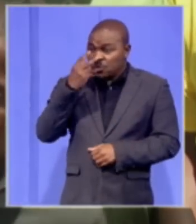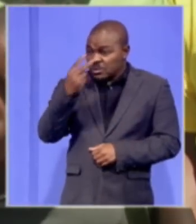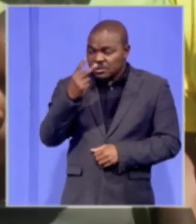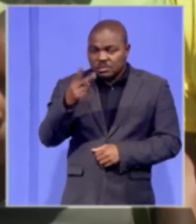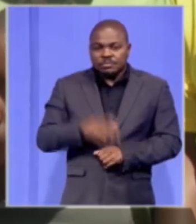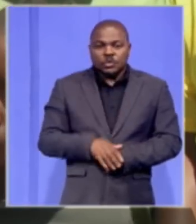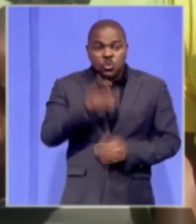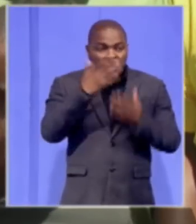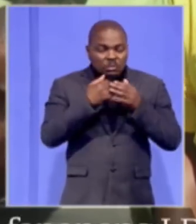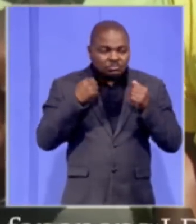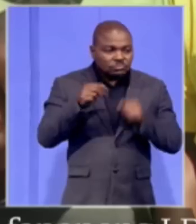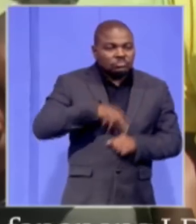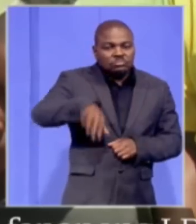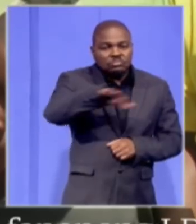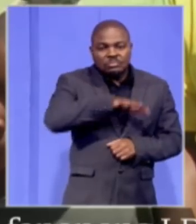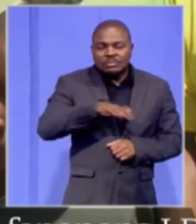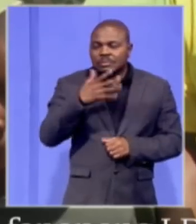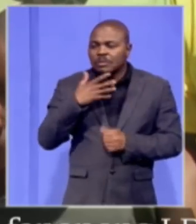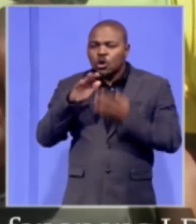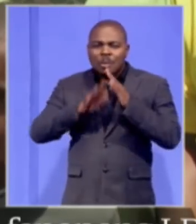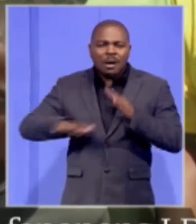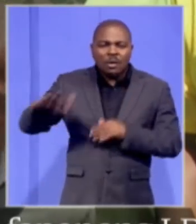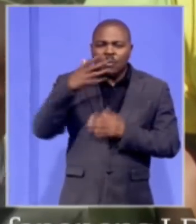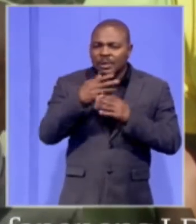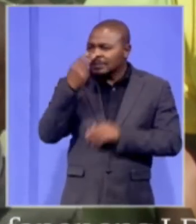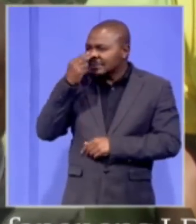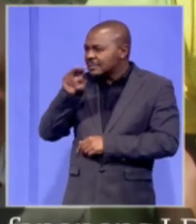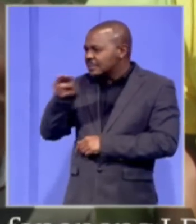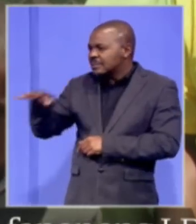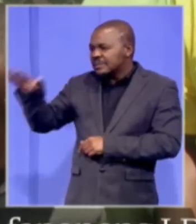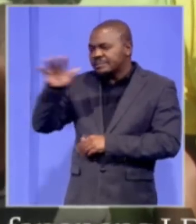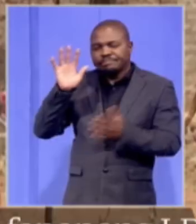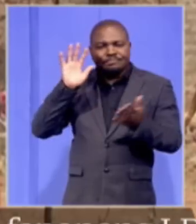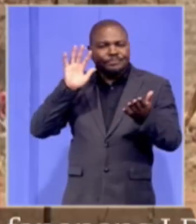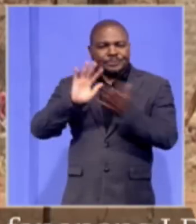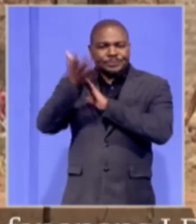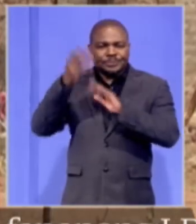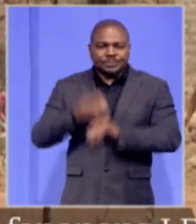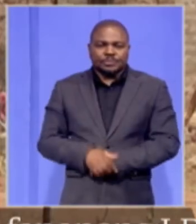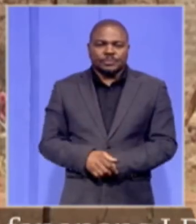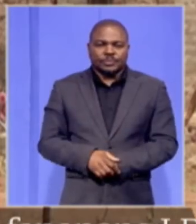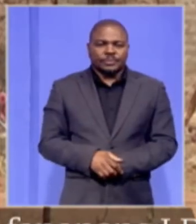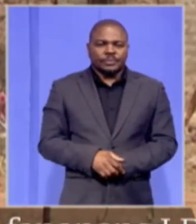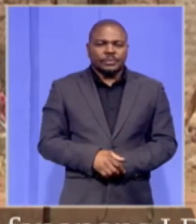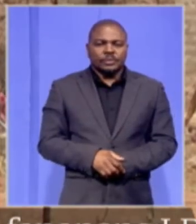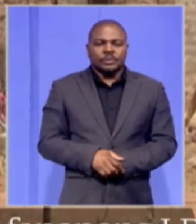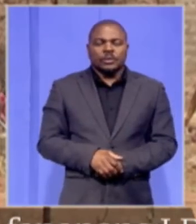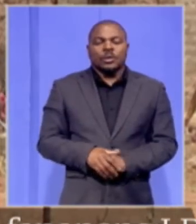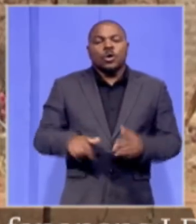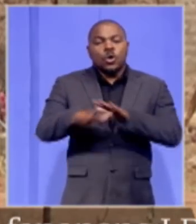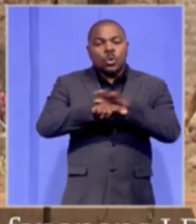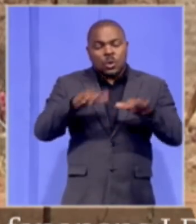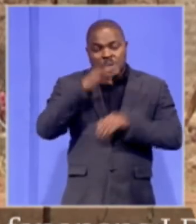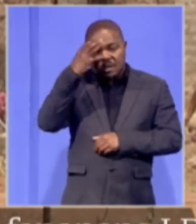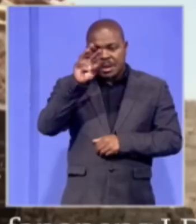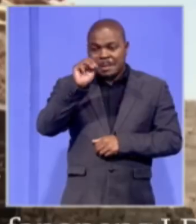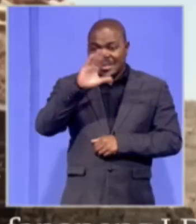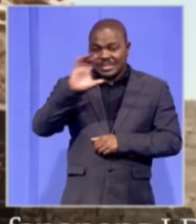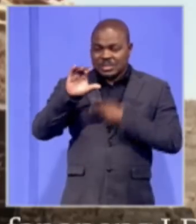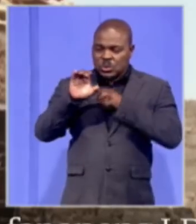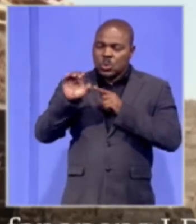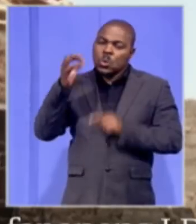dikoloi tše la thathamotse wa tšhipi ka moka le tlo kgona go bona gore re senyagetse batho bešo. Molekgotlaphethiši wa bodulo ka Limpopo o re mmušo o ile go